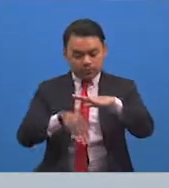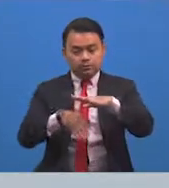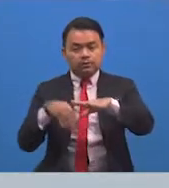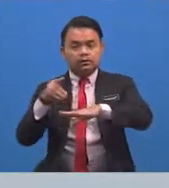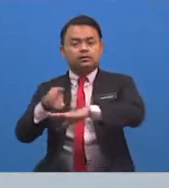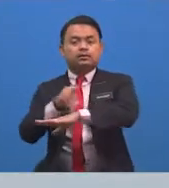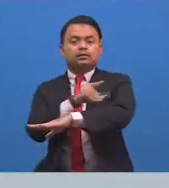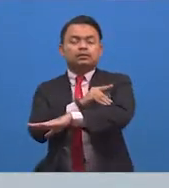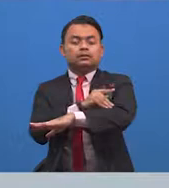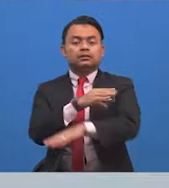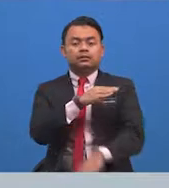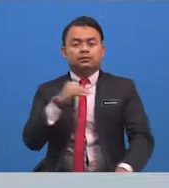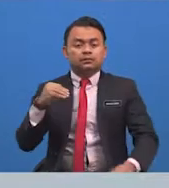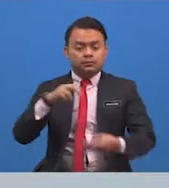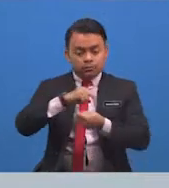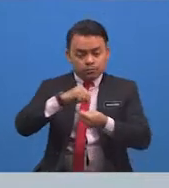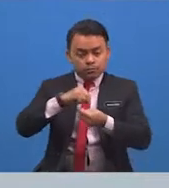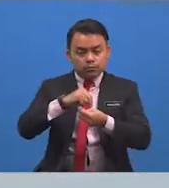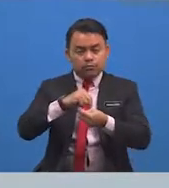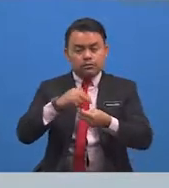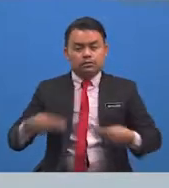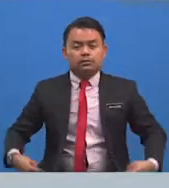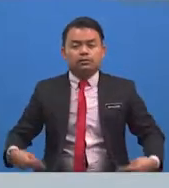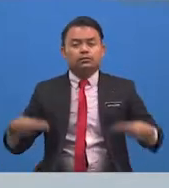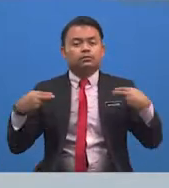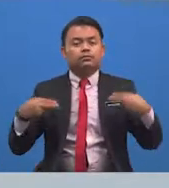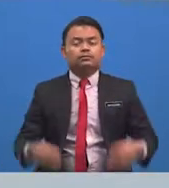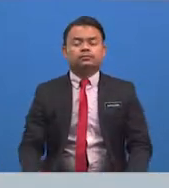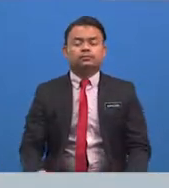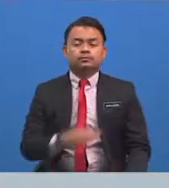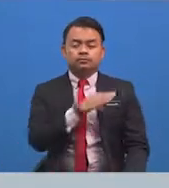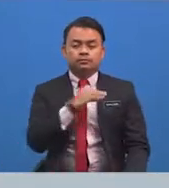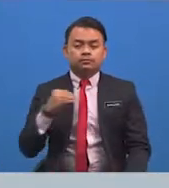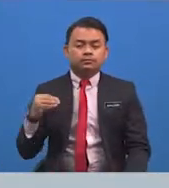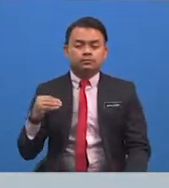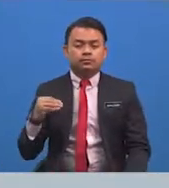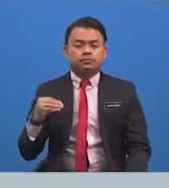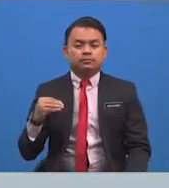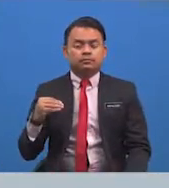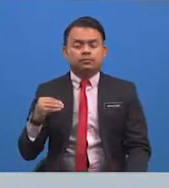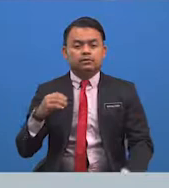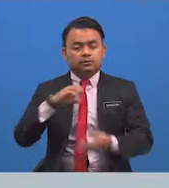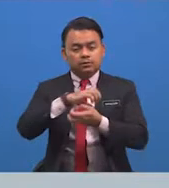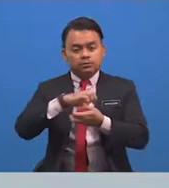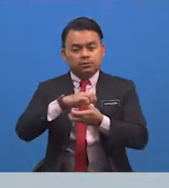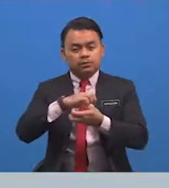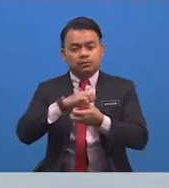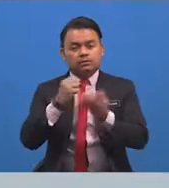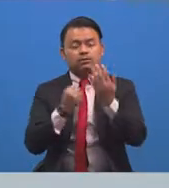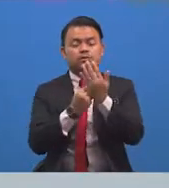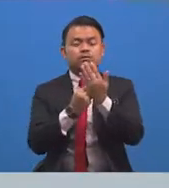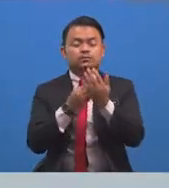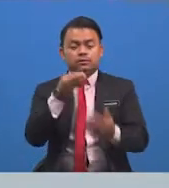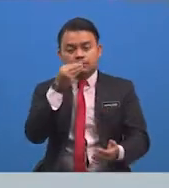memusnahkan harta benda dan nyawa, juga boleh menjejaskan sumber bekalan makanan dan air